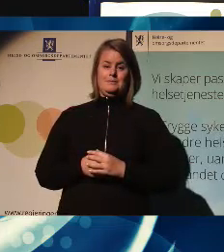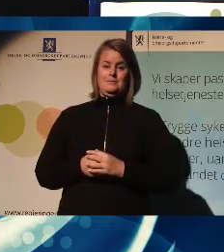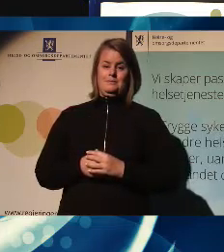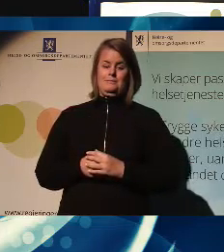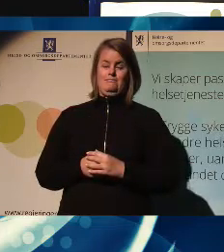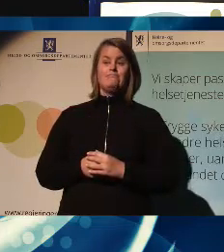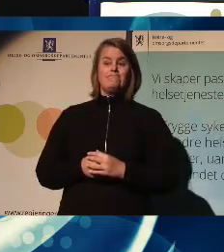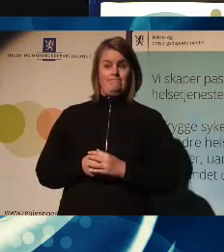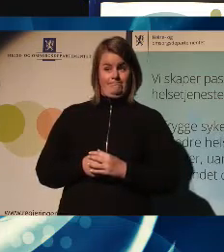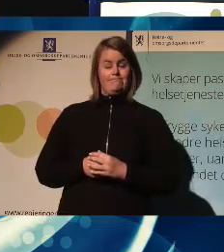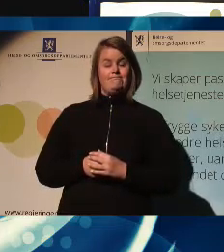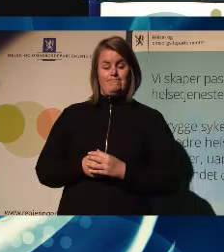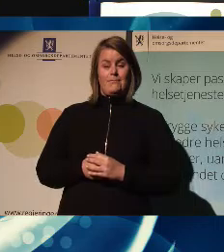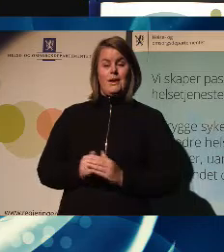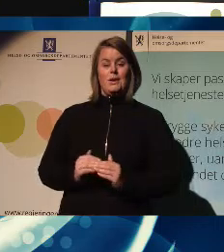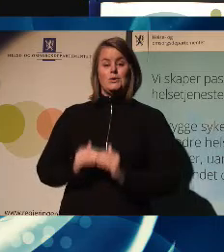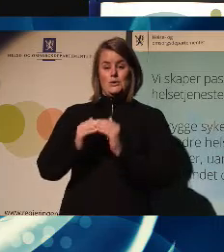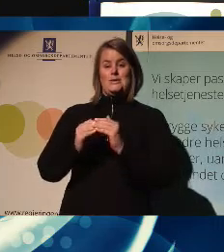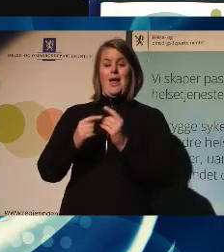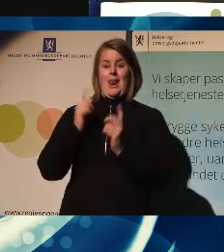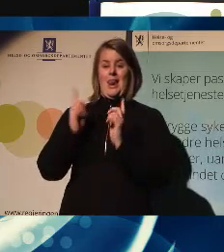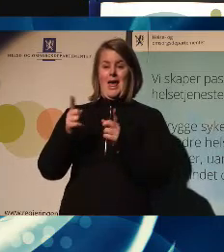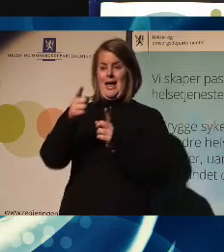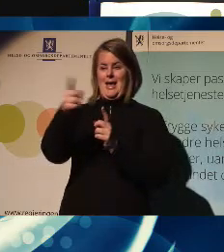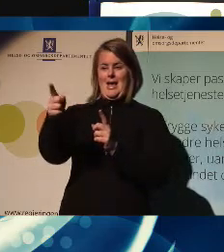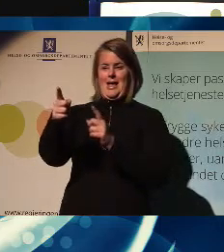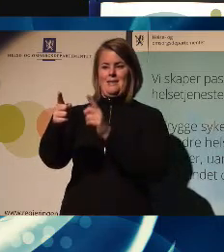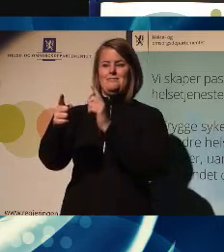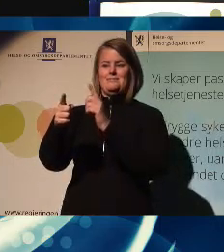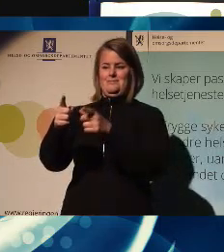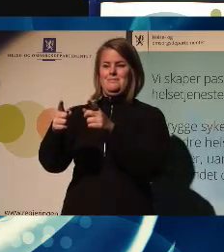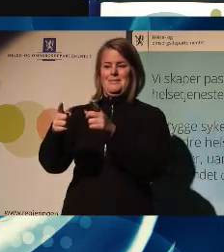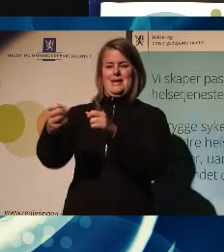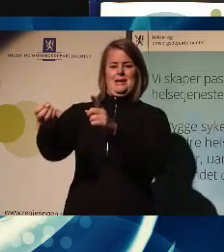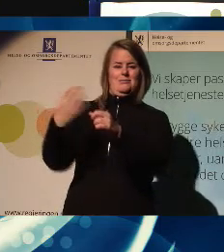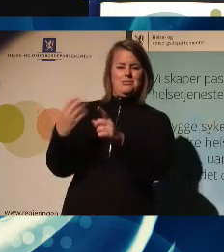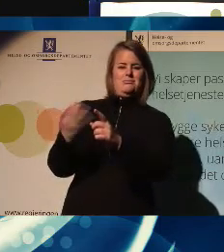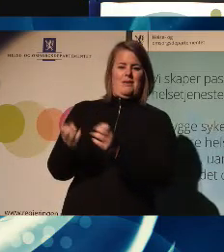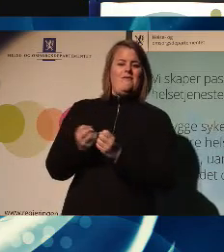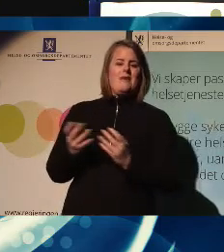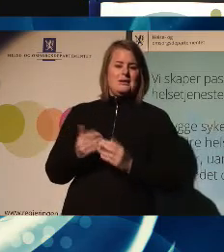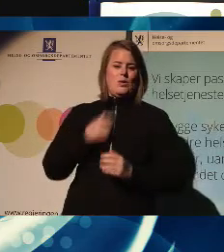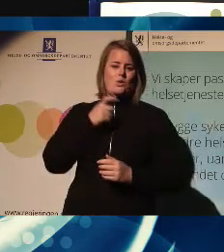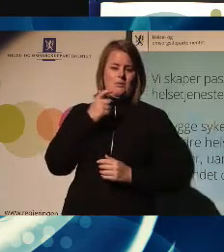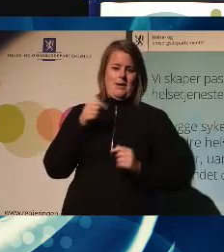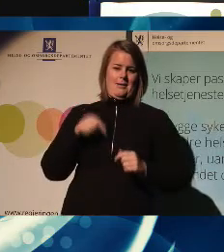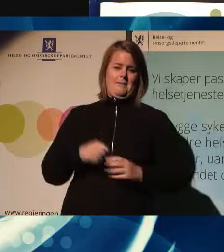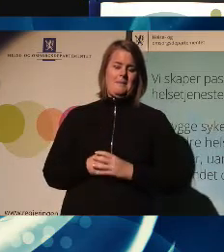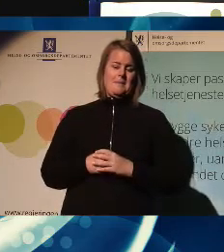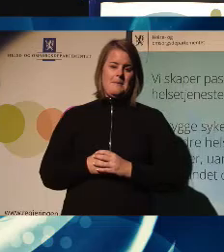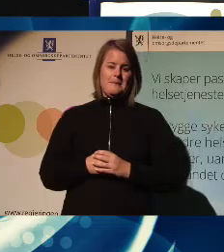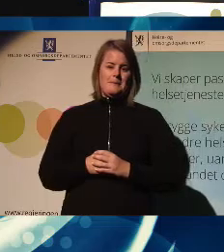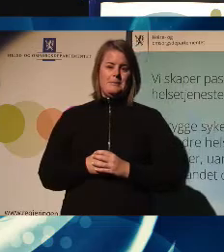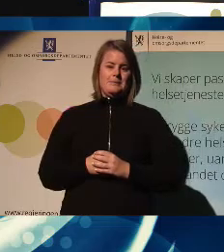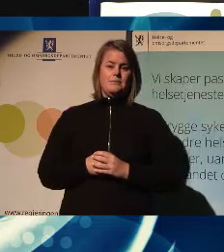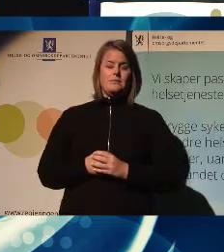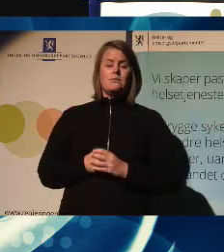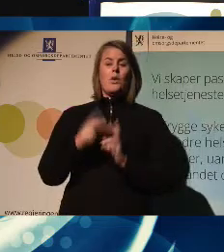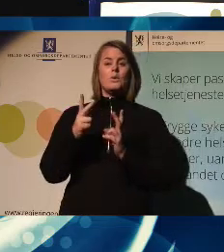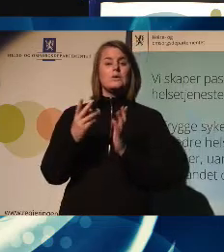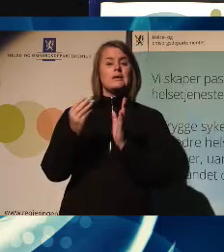sosiallærere som sender flest ungdommer til oss. Men gjennom kommunalt